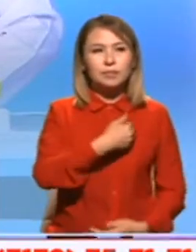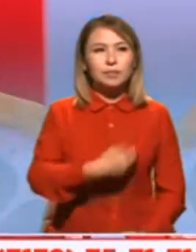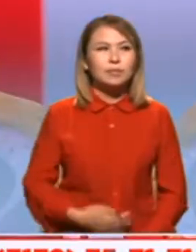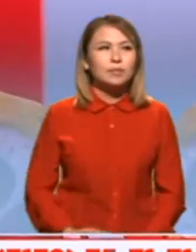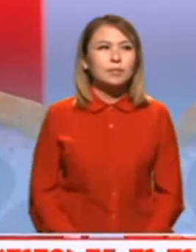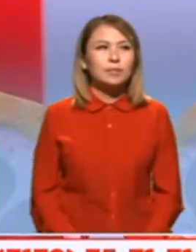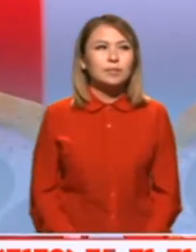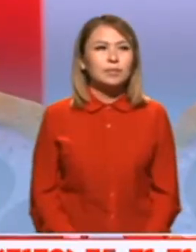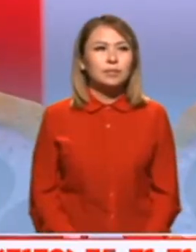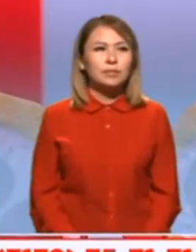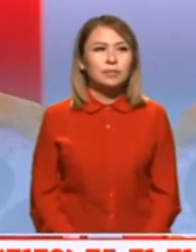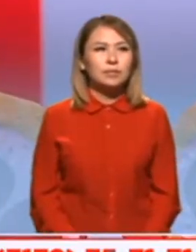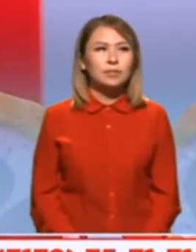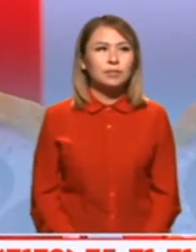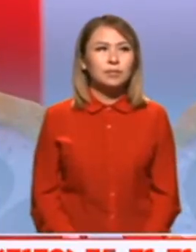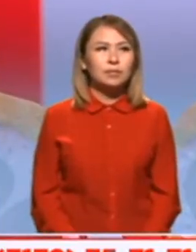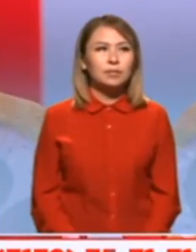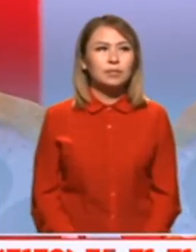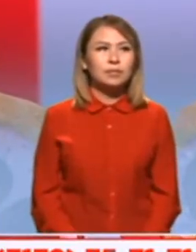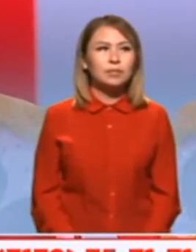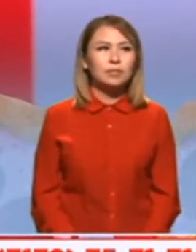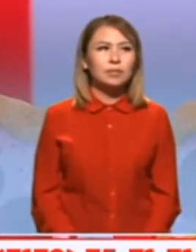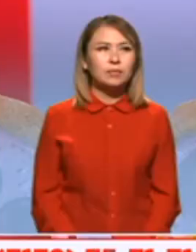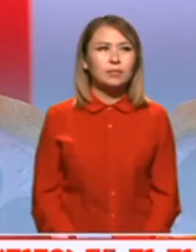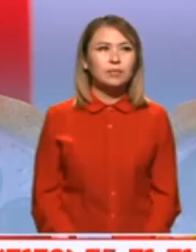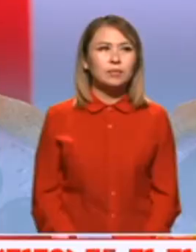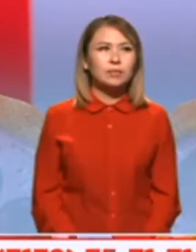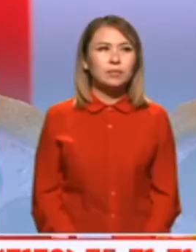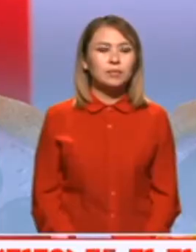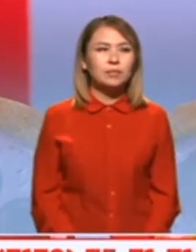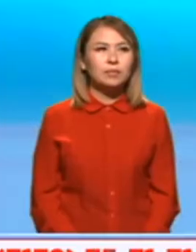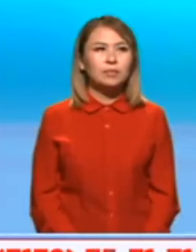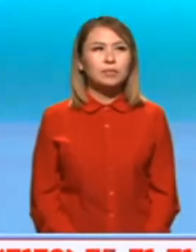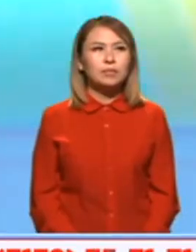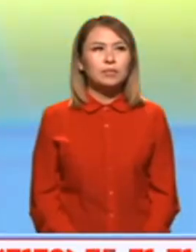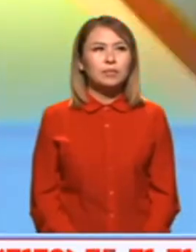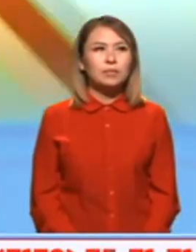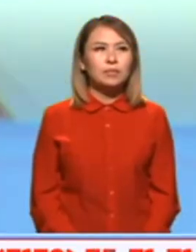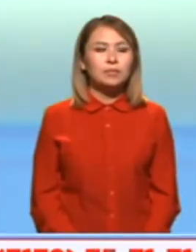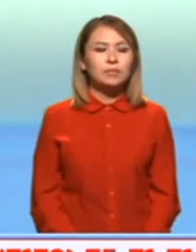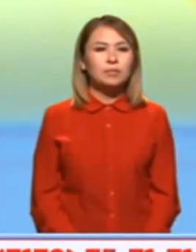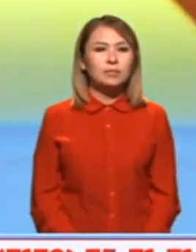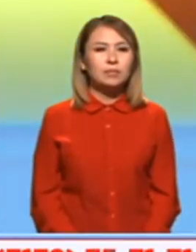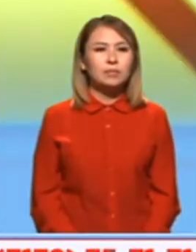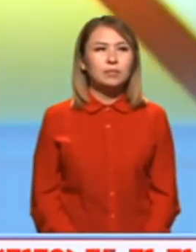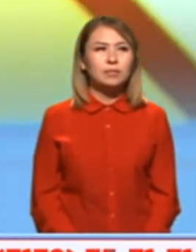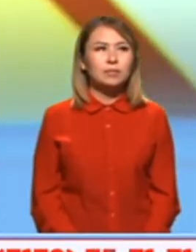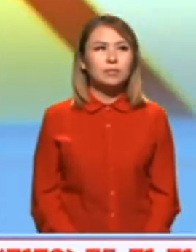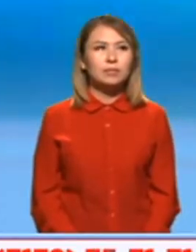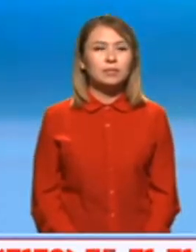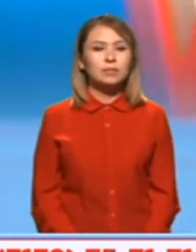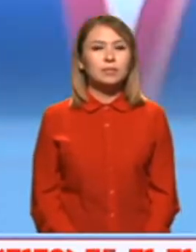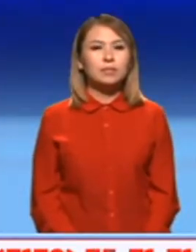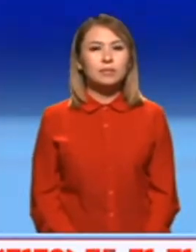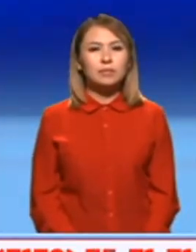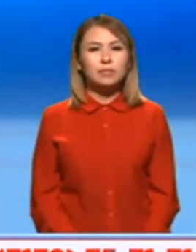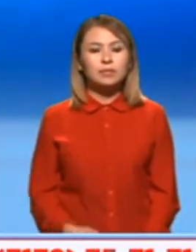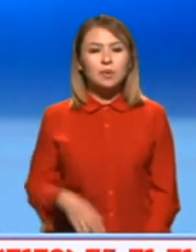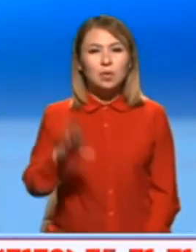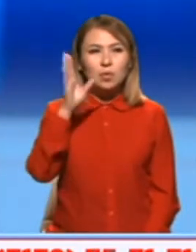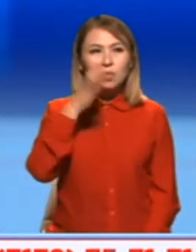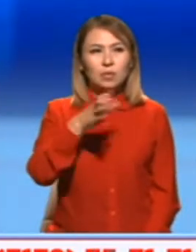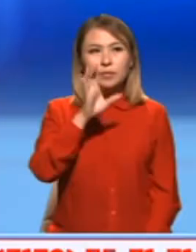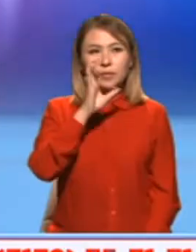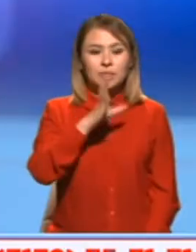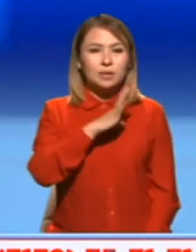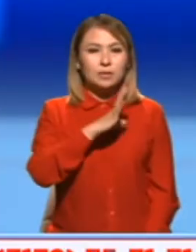Топырақ жеудің белгісі анемия деп айтып жатыр біздің дәрігерлер, иә? Ал толықтырайық, жауап берейік Жадыраға. Саламатсыз ба? Енді су ішпесеңіз де